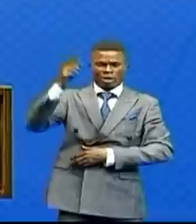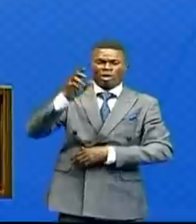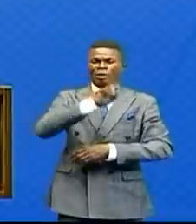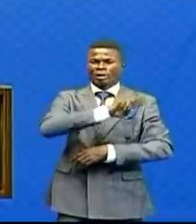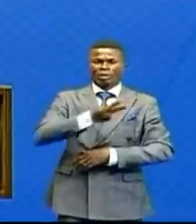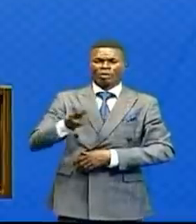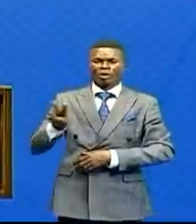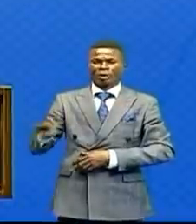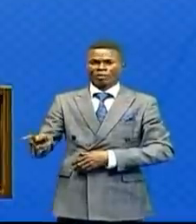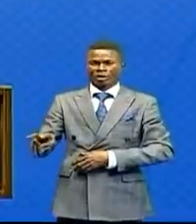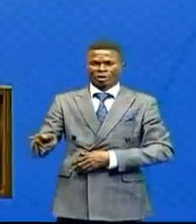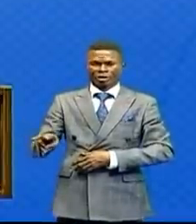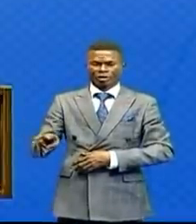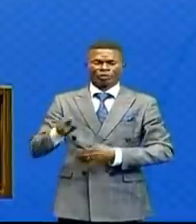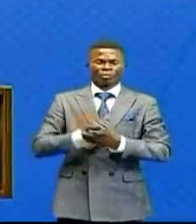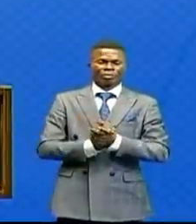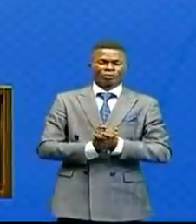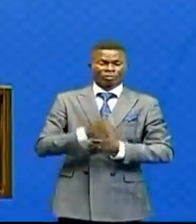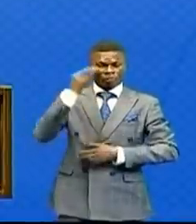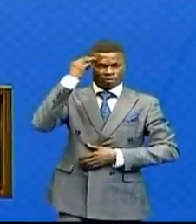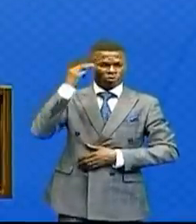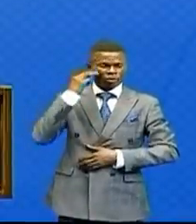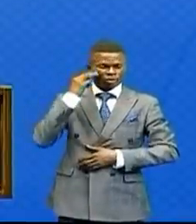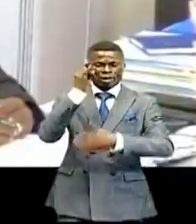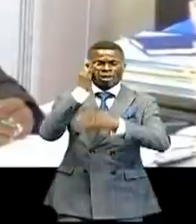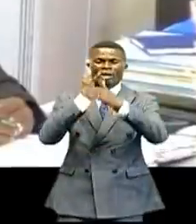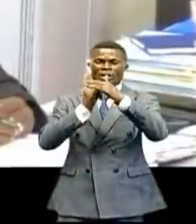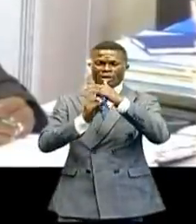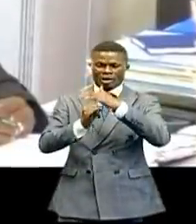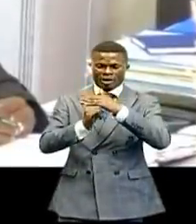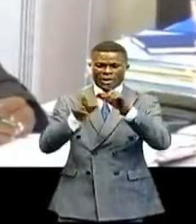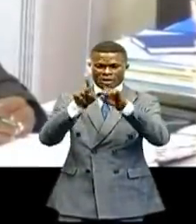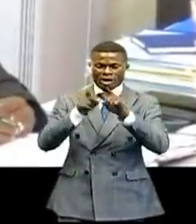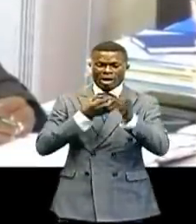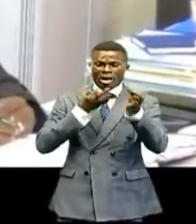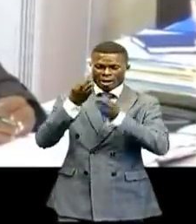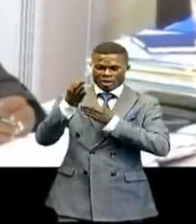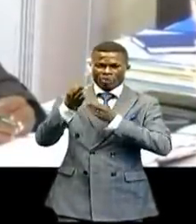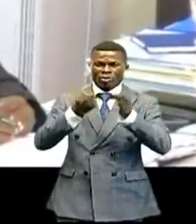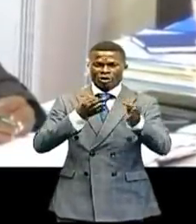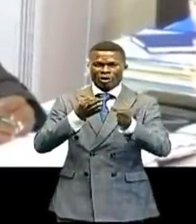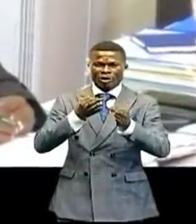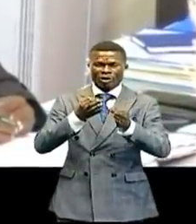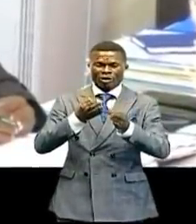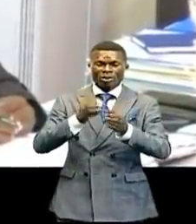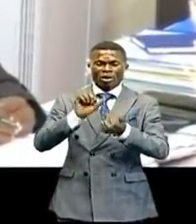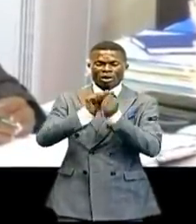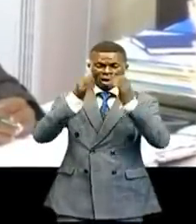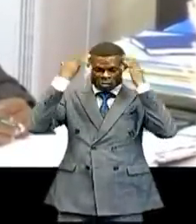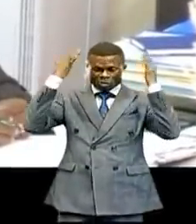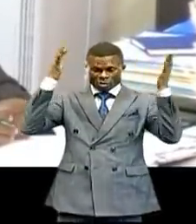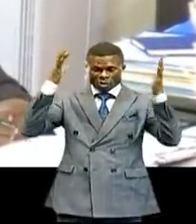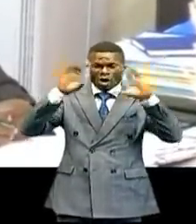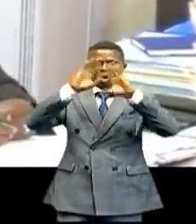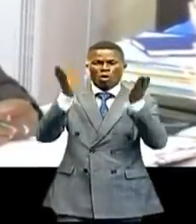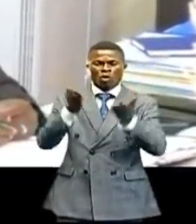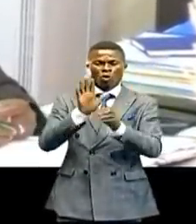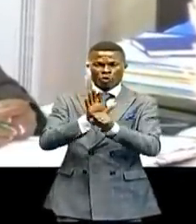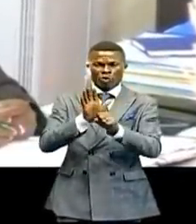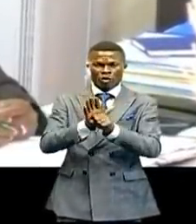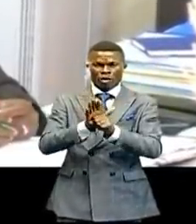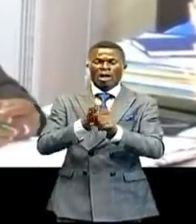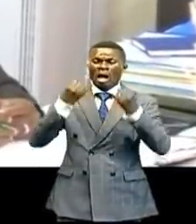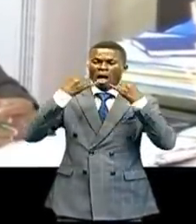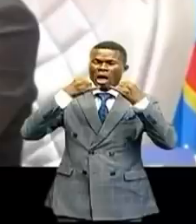2022. Le ministre de l'Intérieur a aussi fait mention des tensions intercommunautaires qui ont